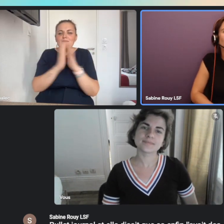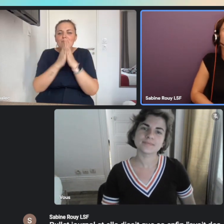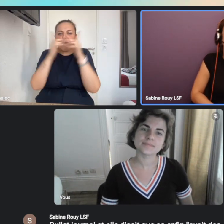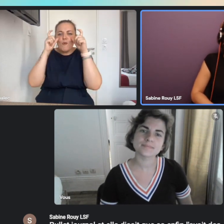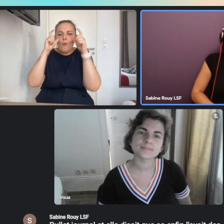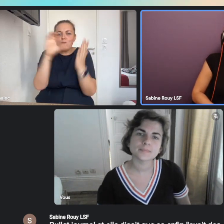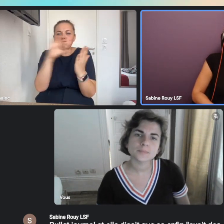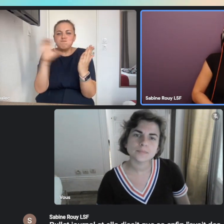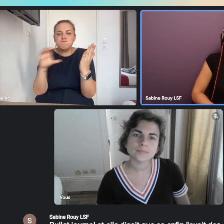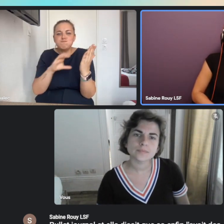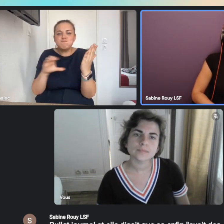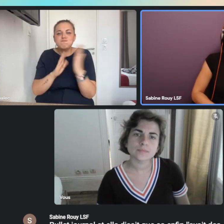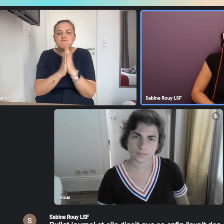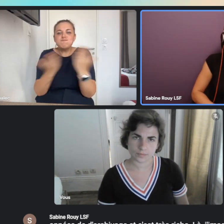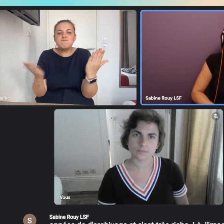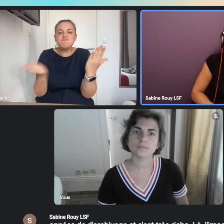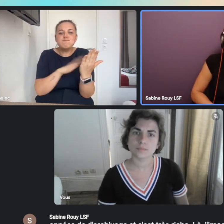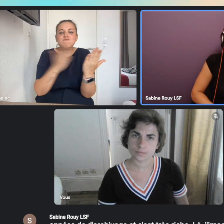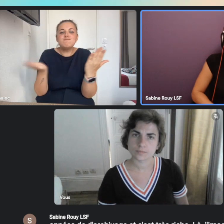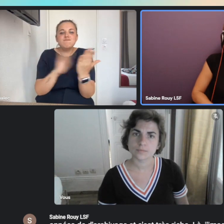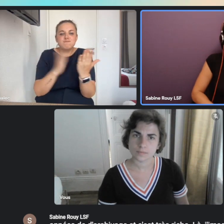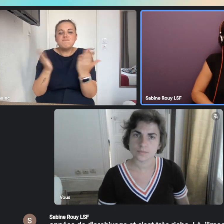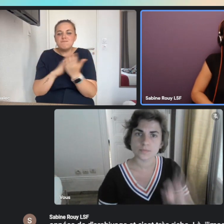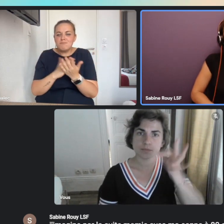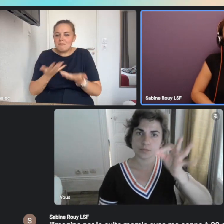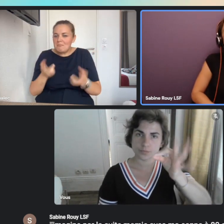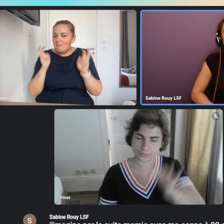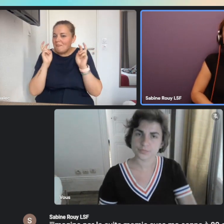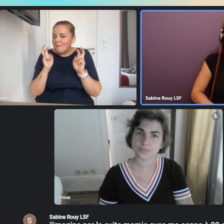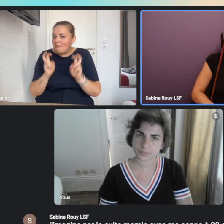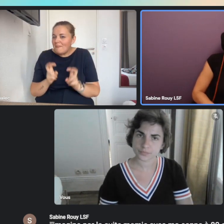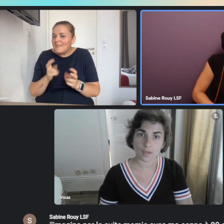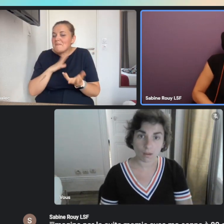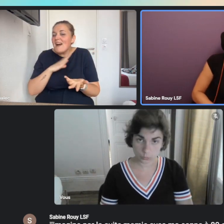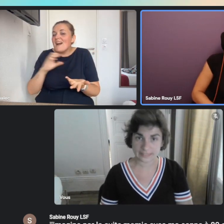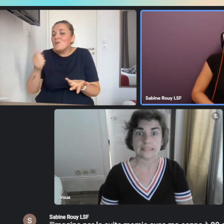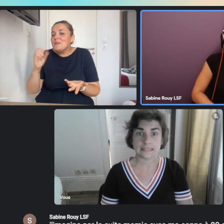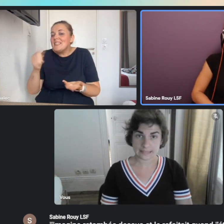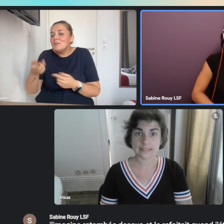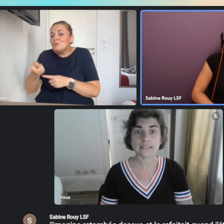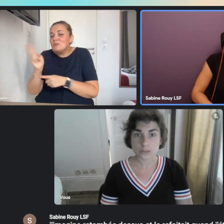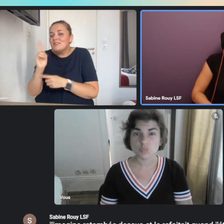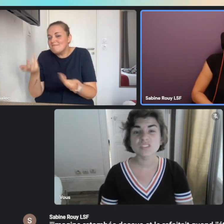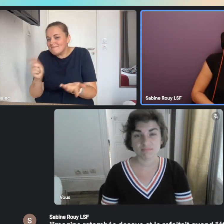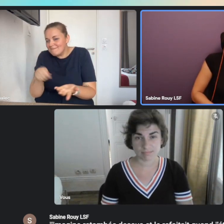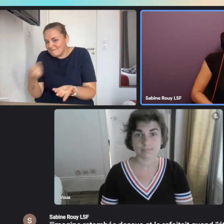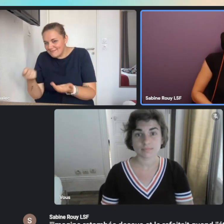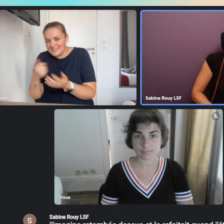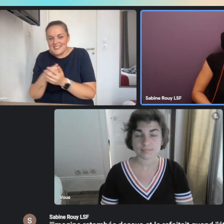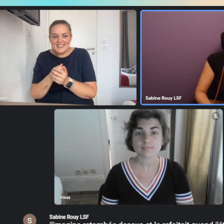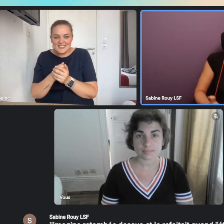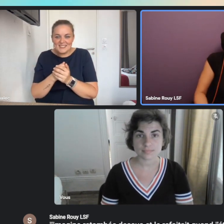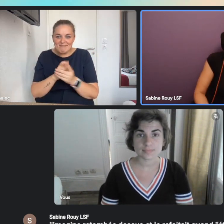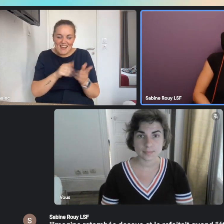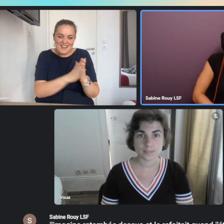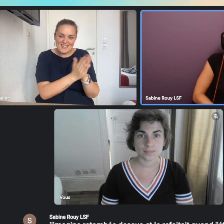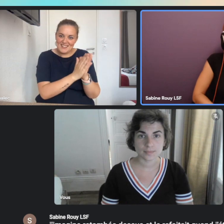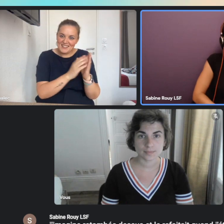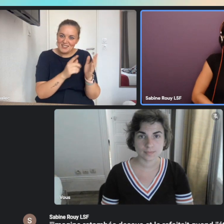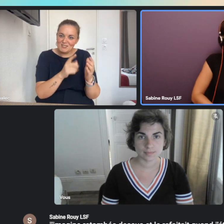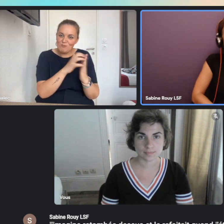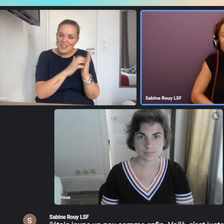justement intéressant. On voit justement beaucoup de choses qui comparent avec le passé, des livres où il y a des photos qu'on compare et les livres photos justement